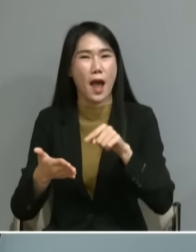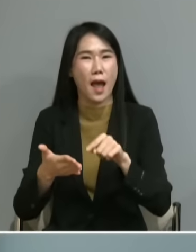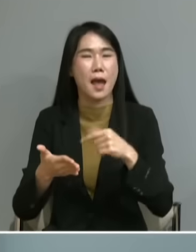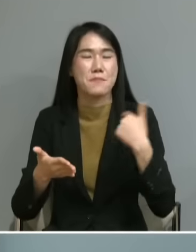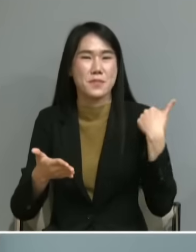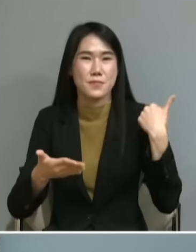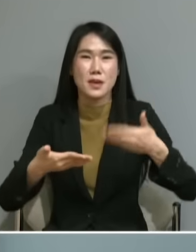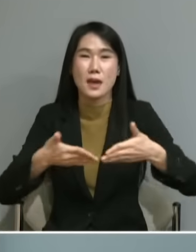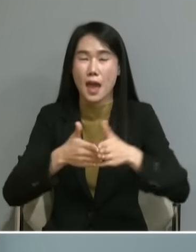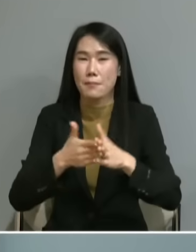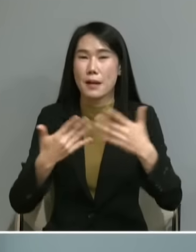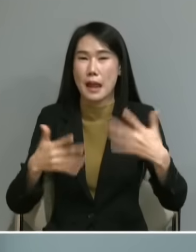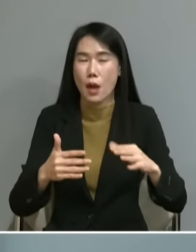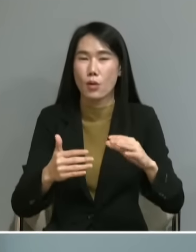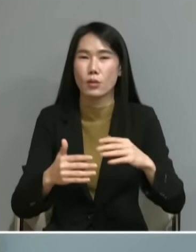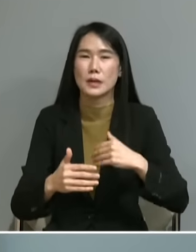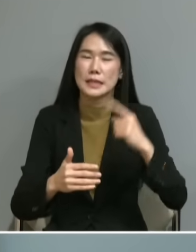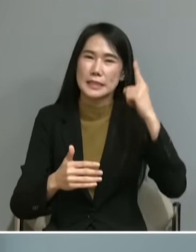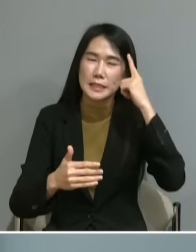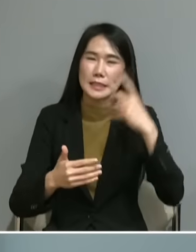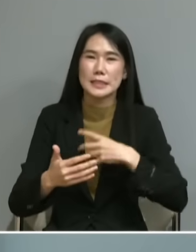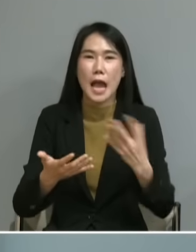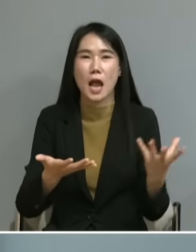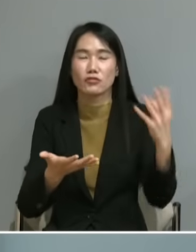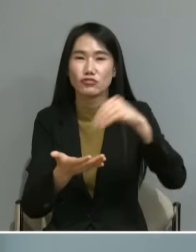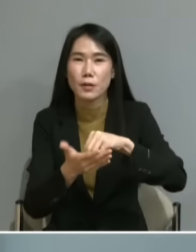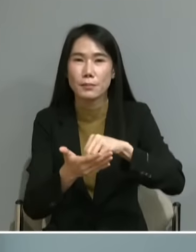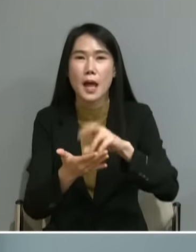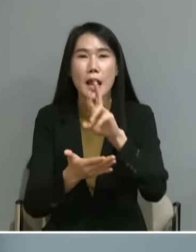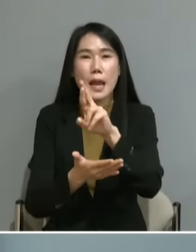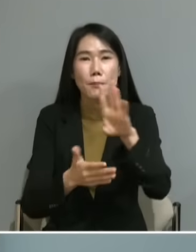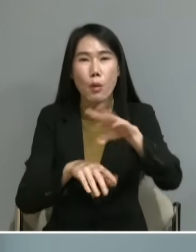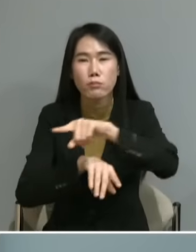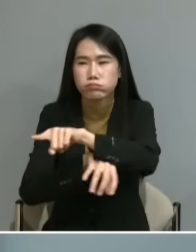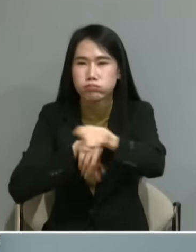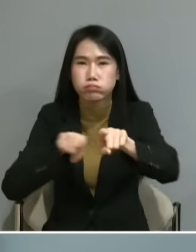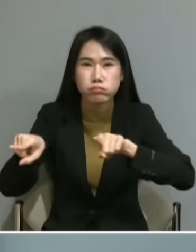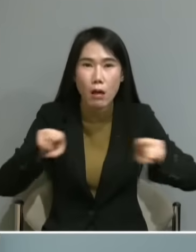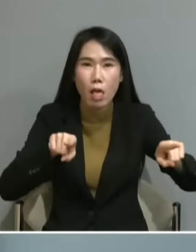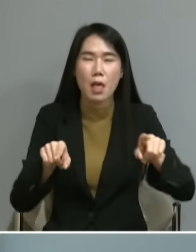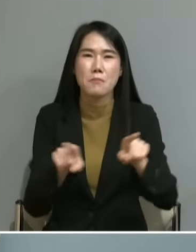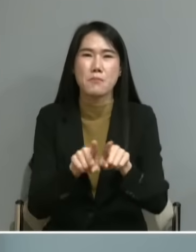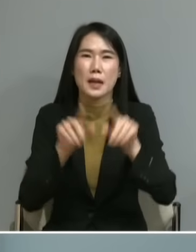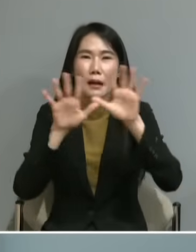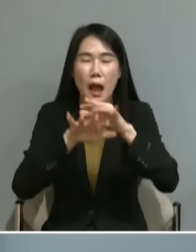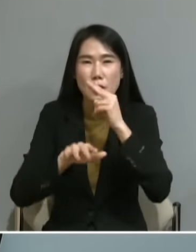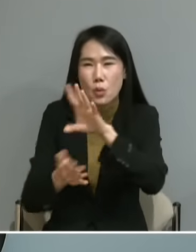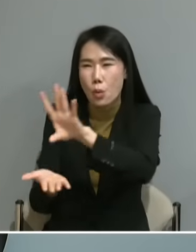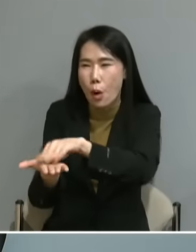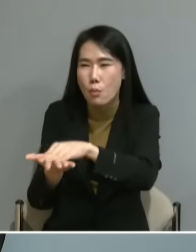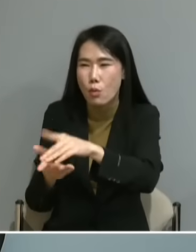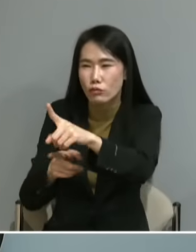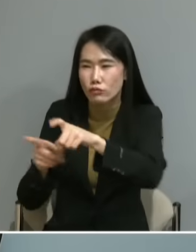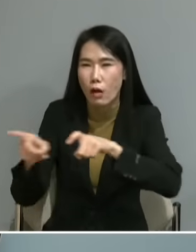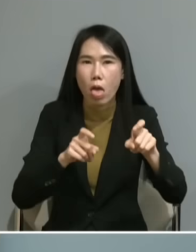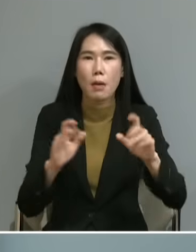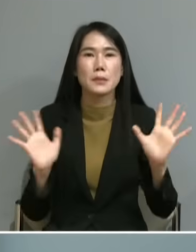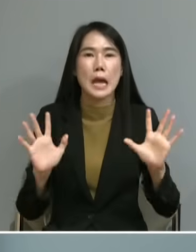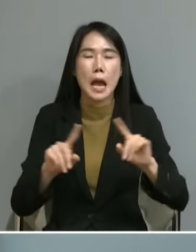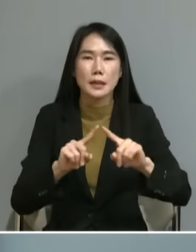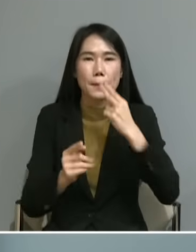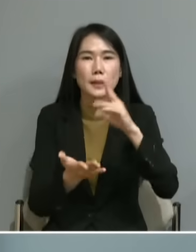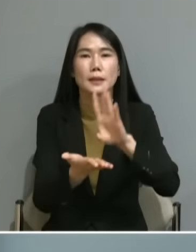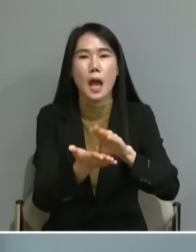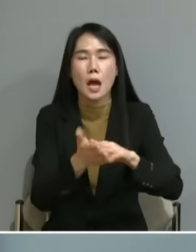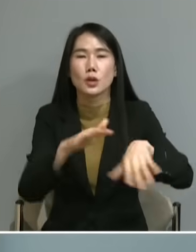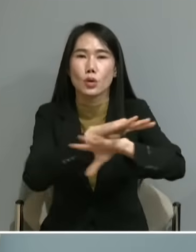วแอปเป๋าตังค์แต่เราจะเติมเรื่องของบล็อกเชนบล็อกเชนไม่ได้มีหน้าที่ในการทำทรานแซคชันบล็อกเชนมีหน้าที่ในการเป็นฐ